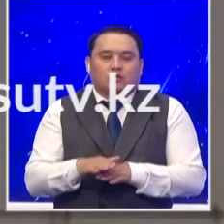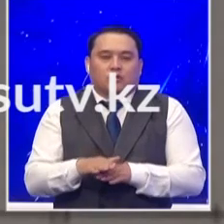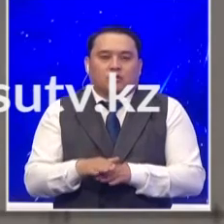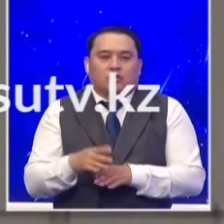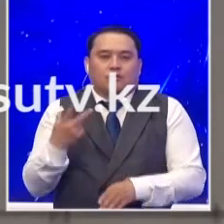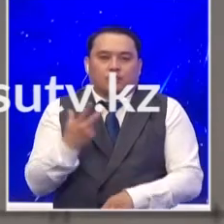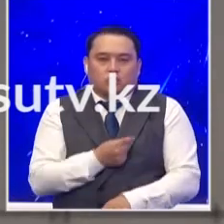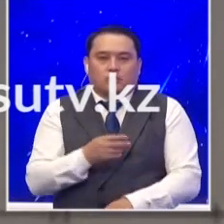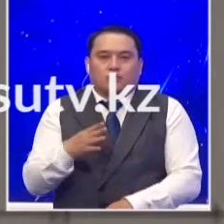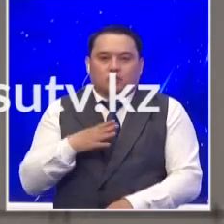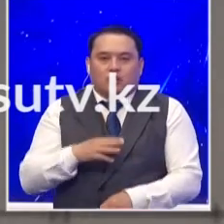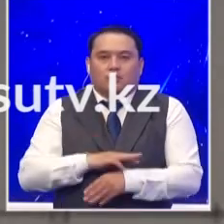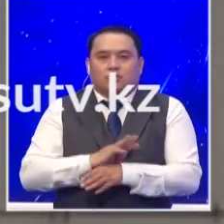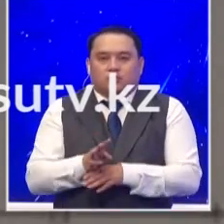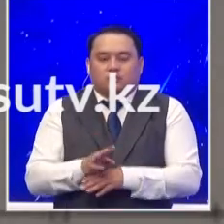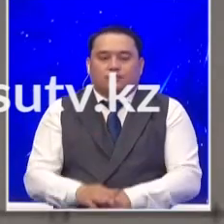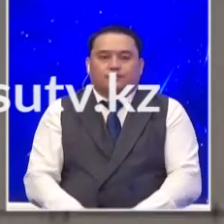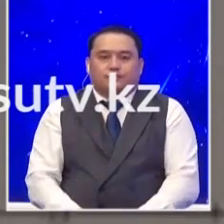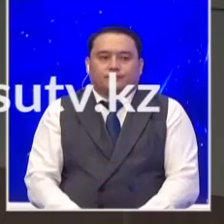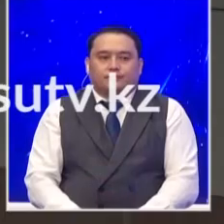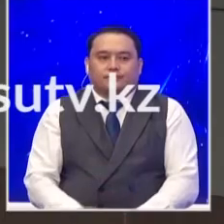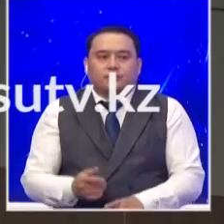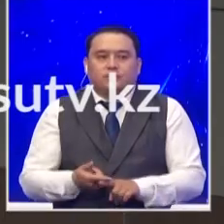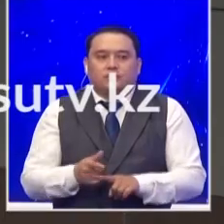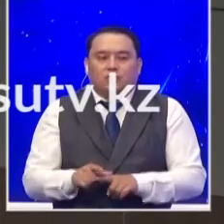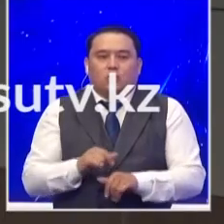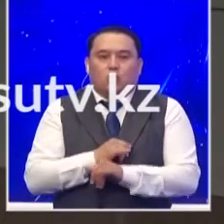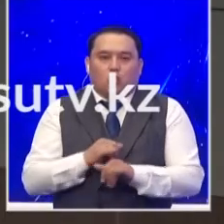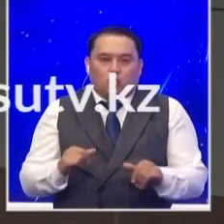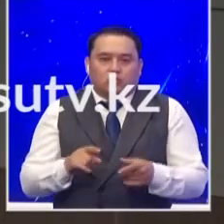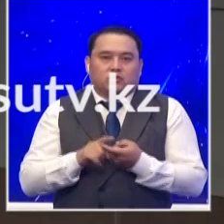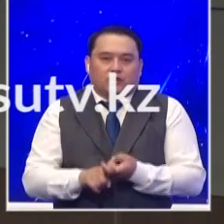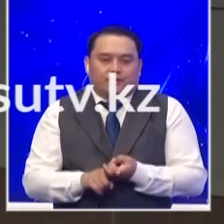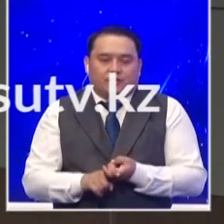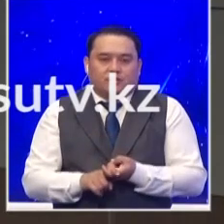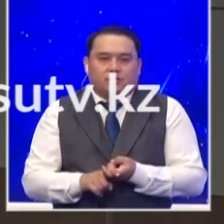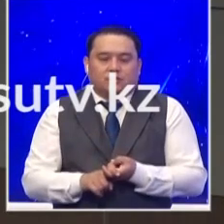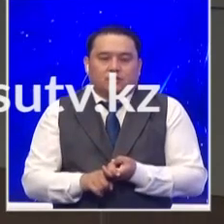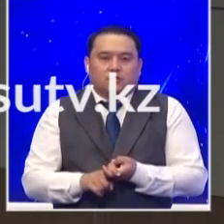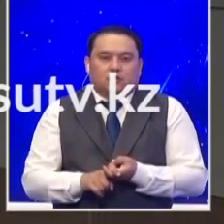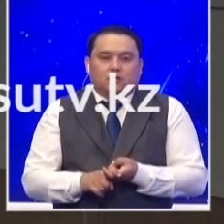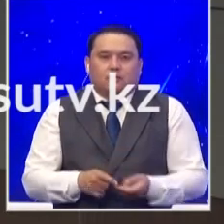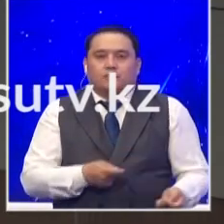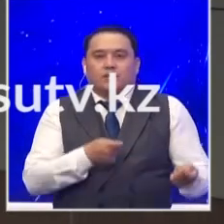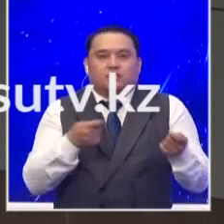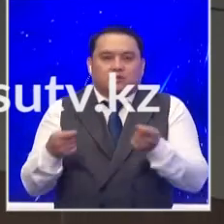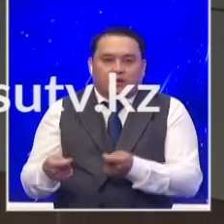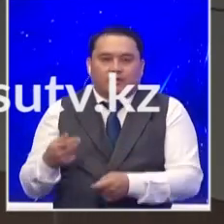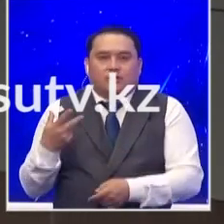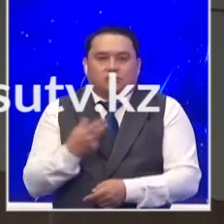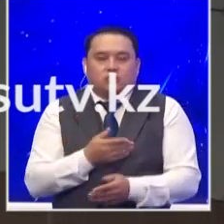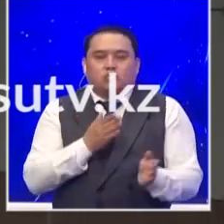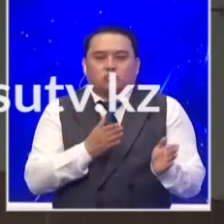уже охвачены вакцинацией. Да, и эти темпы наращиваются. Ну, все зависит от поставки вакцин. Они